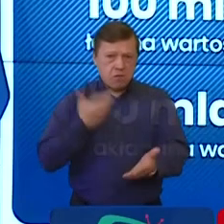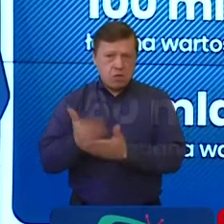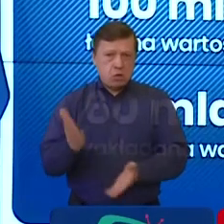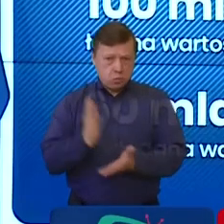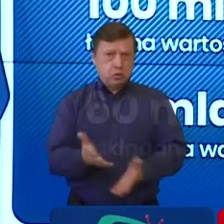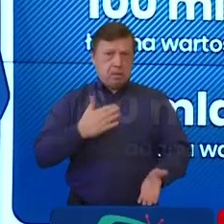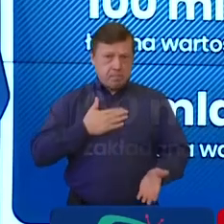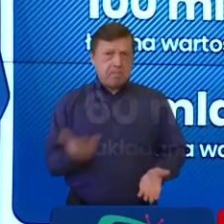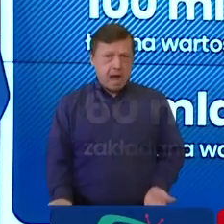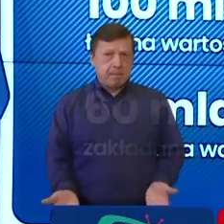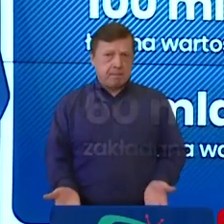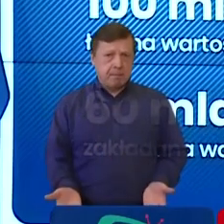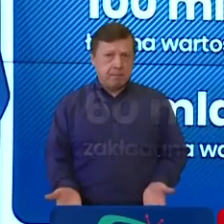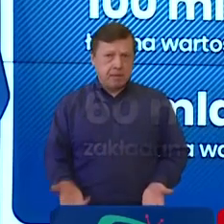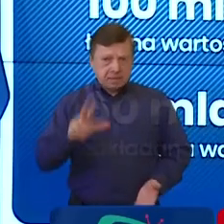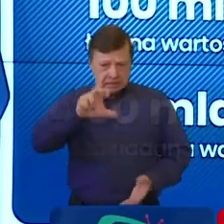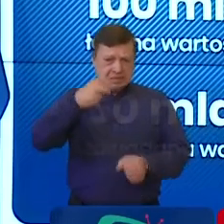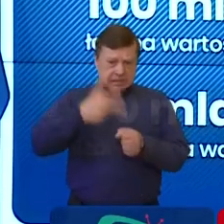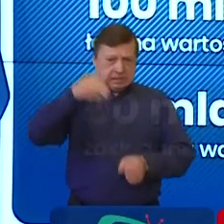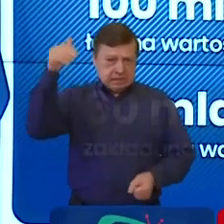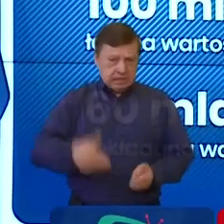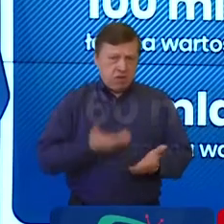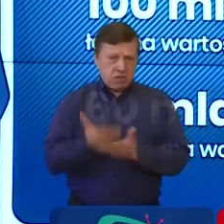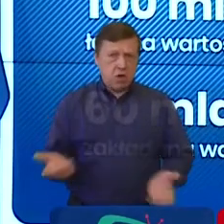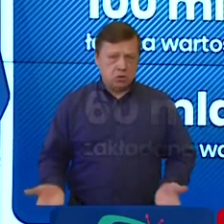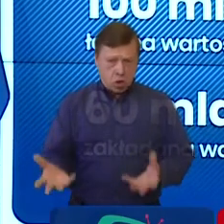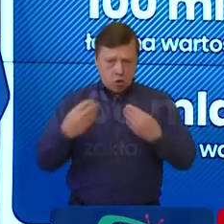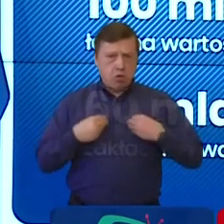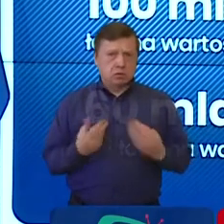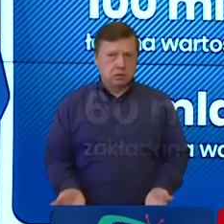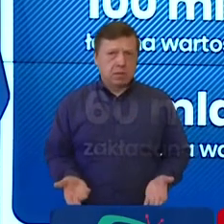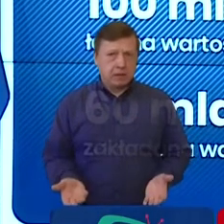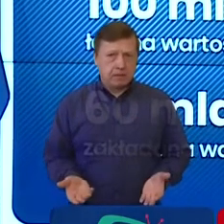wniosków. 330 tysięcy wniosków. Wniosków na